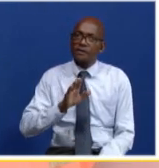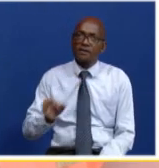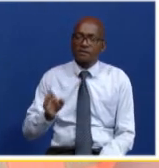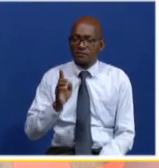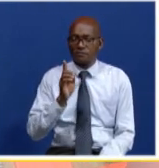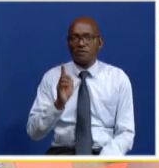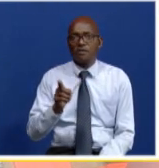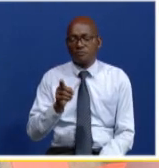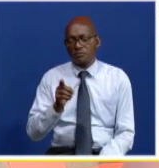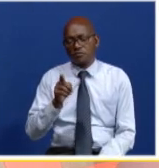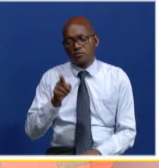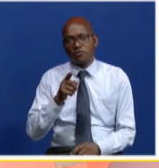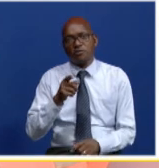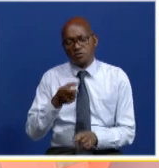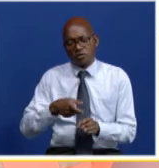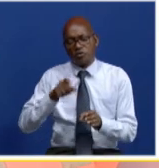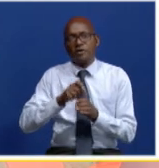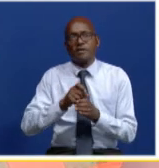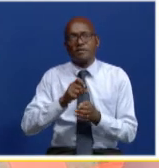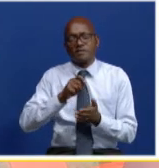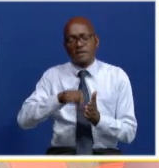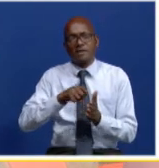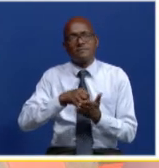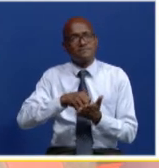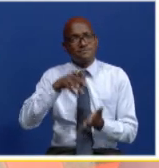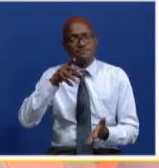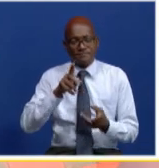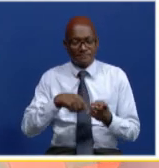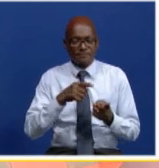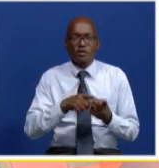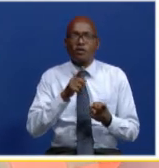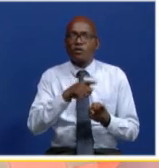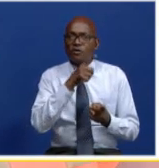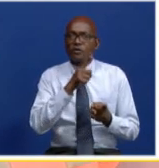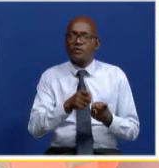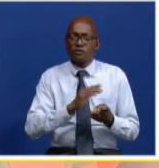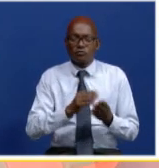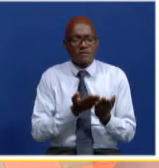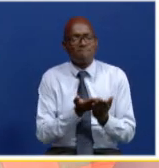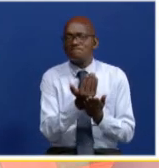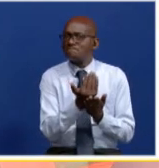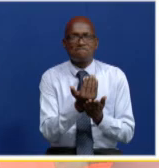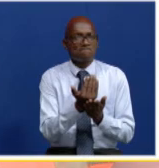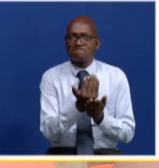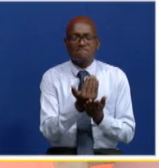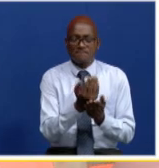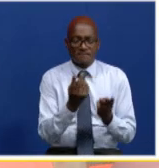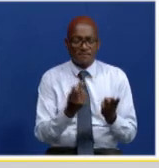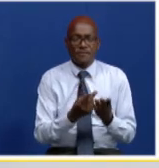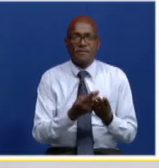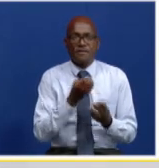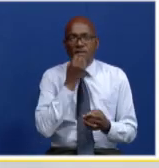ikw kosa la kuid naira la kuto wa tike mt naa lauta taar